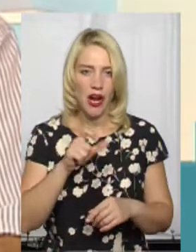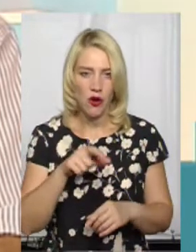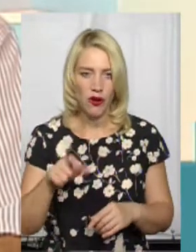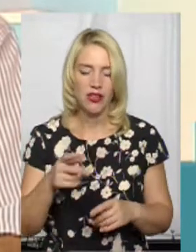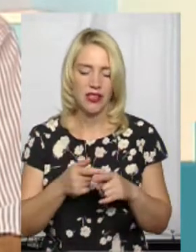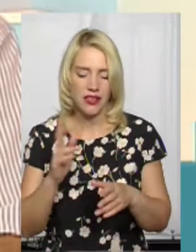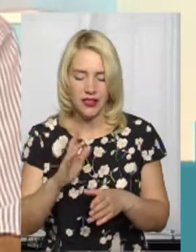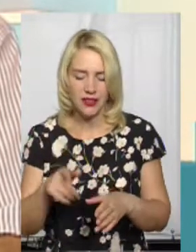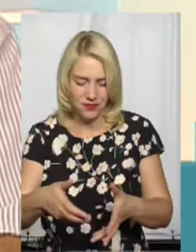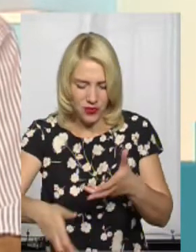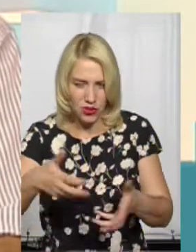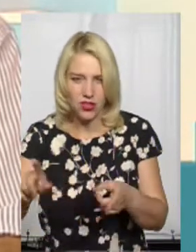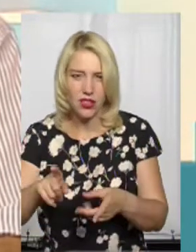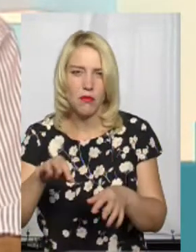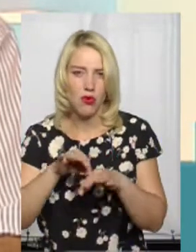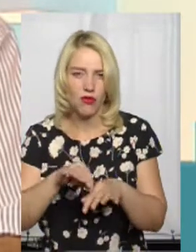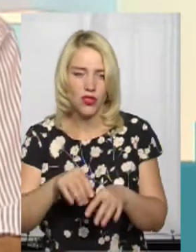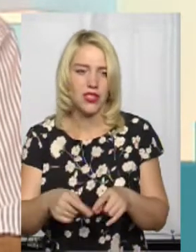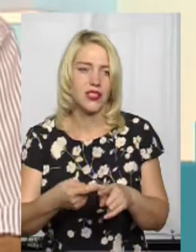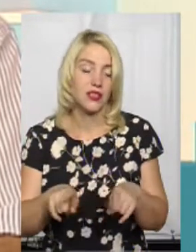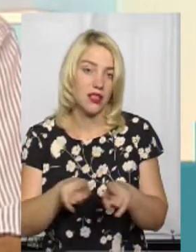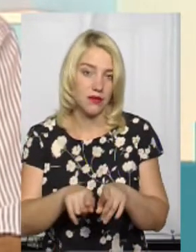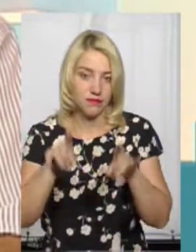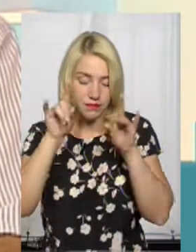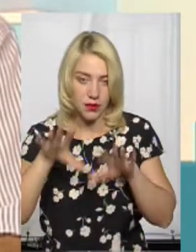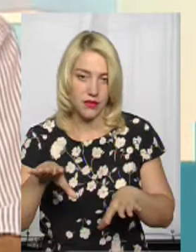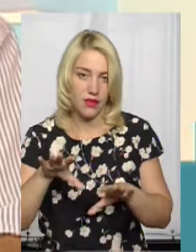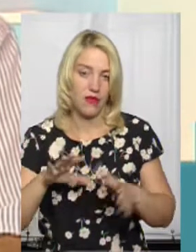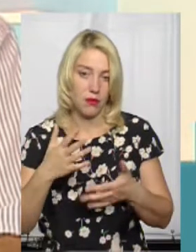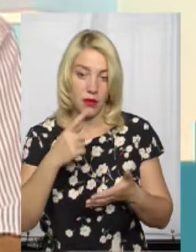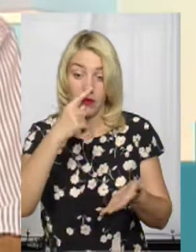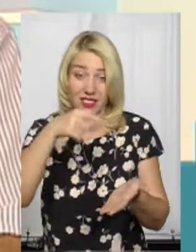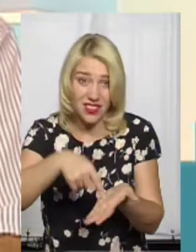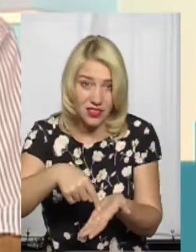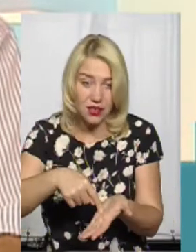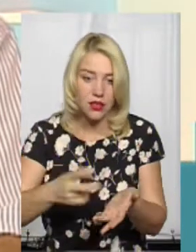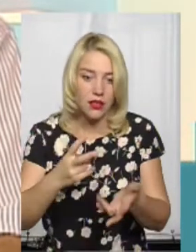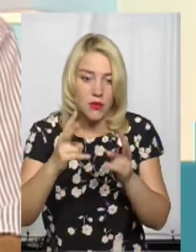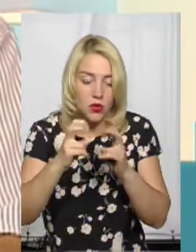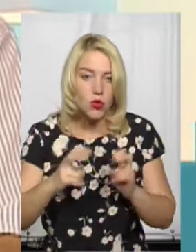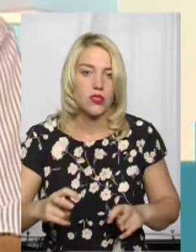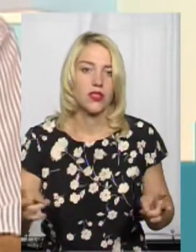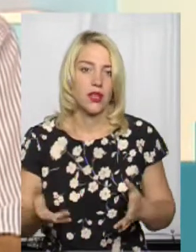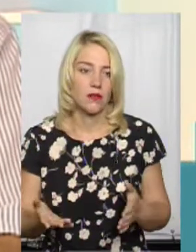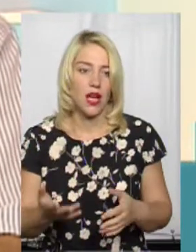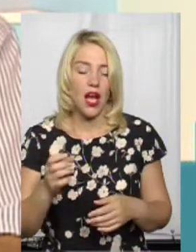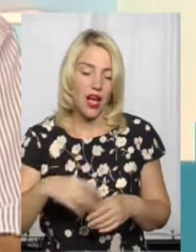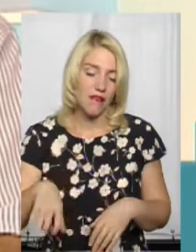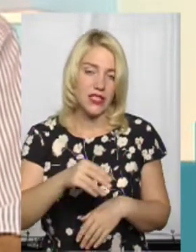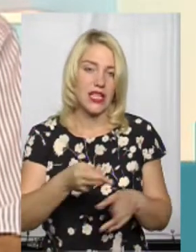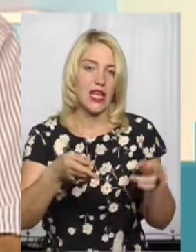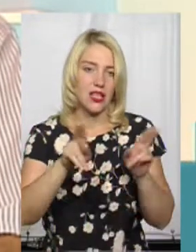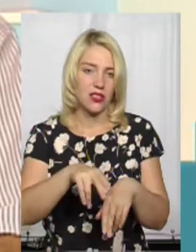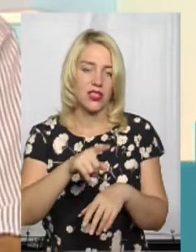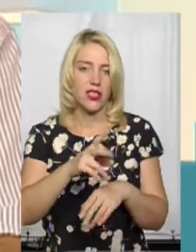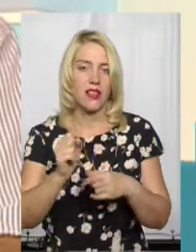які проводяться, це в основному якраз за такими випадками. Натрапили, треба дослідити. А все інше залишиться